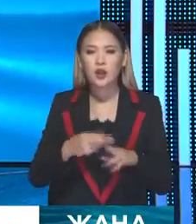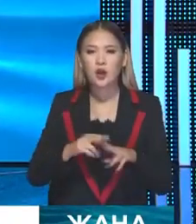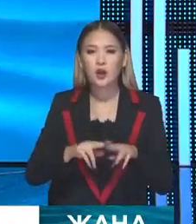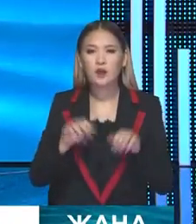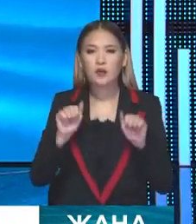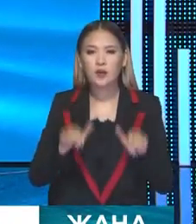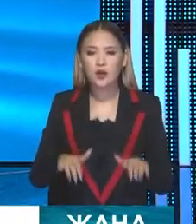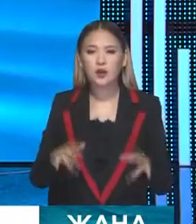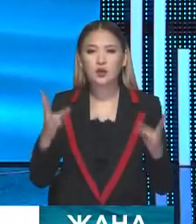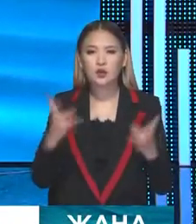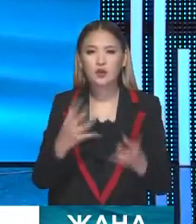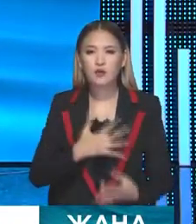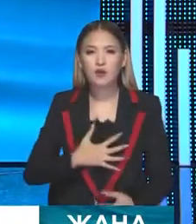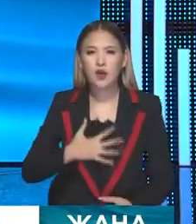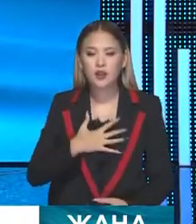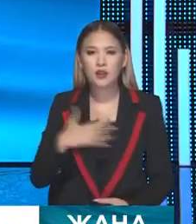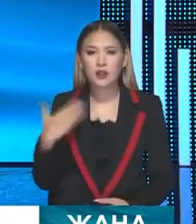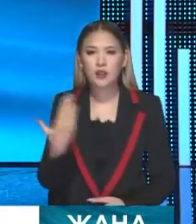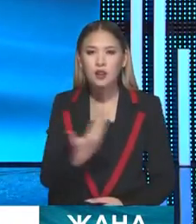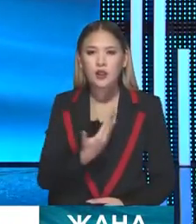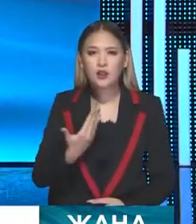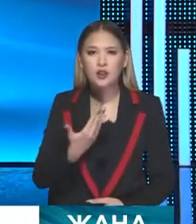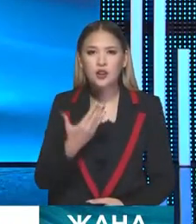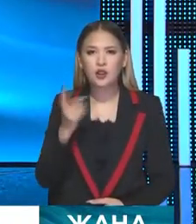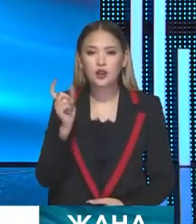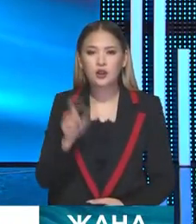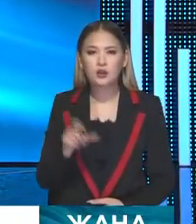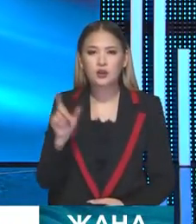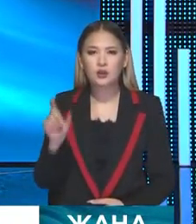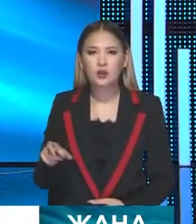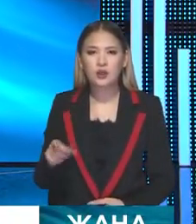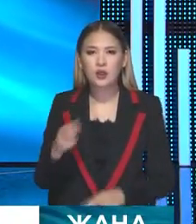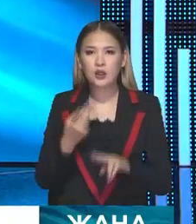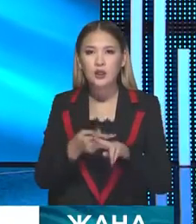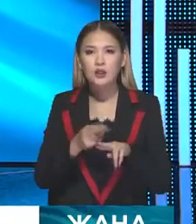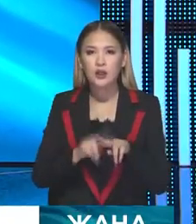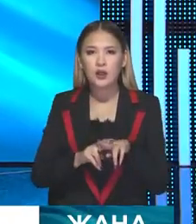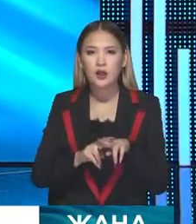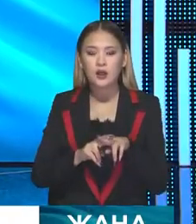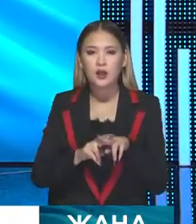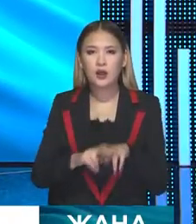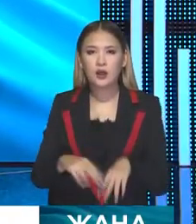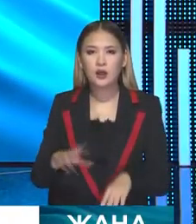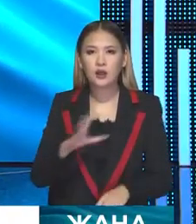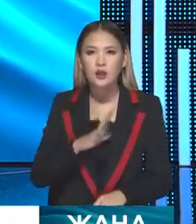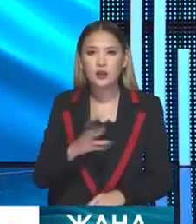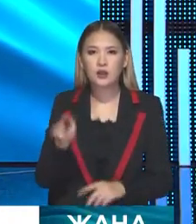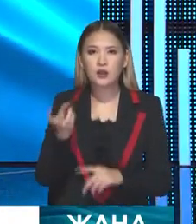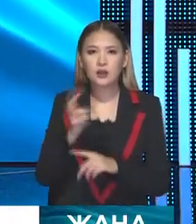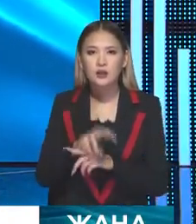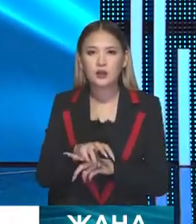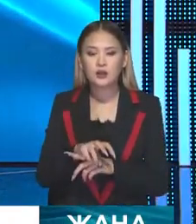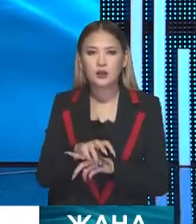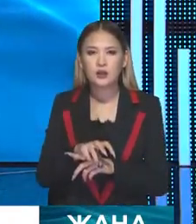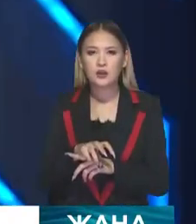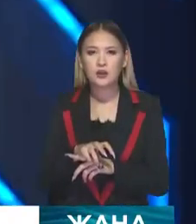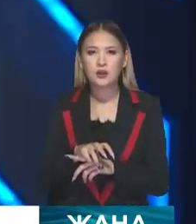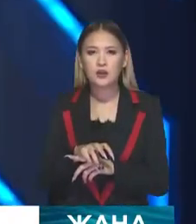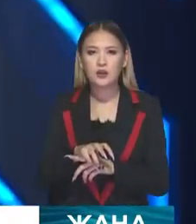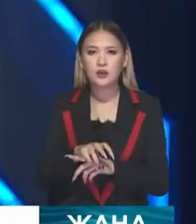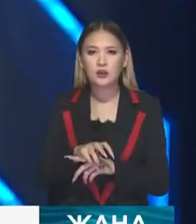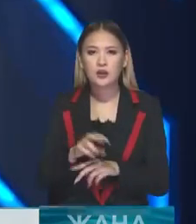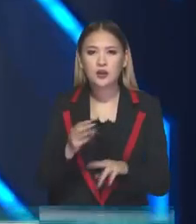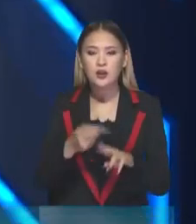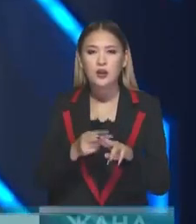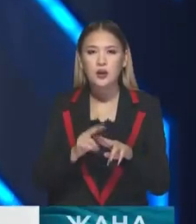Өйткені біздің азаматтарымыз бұл төлемді неге төлемейтіні, өйткені бір осы